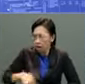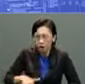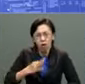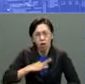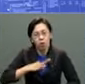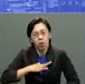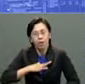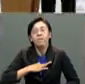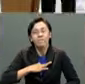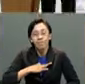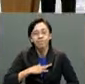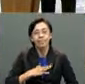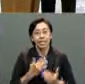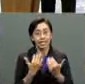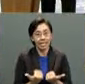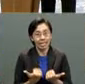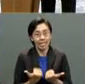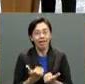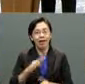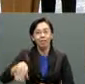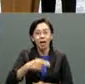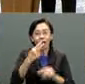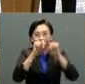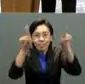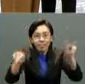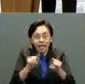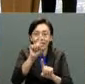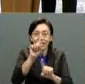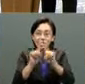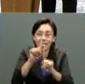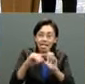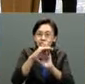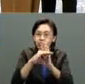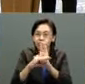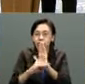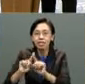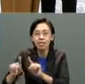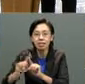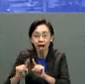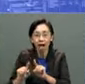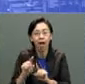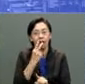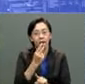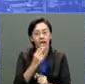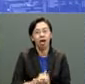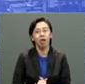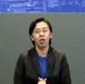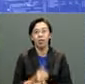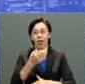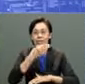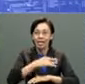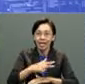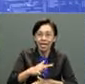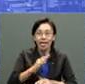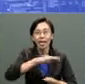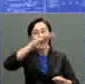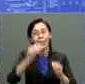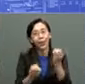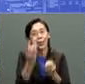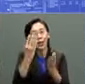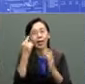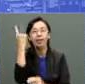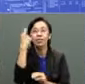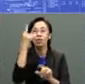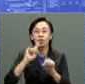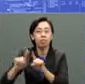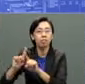าวันนี้ต้องบอกว่าภาพที่เราเห็นและภาพต่างๆโดยเฉพาะเรื่องของทรัพยากรธรรมชาติสิ่งแวดล้อมต่างๆสถานที่ท่